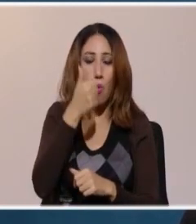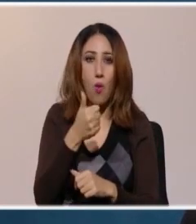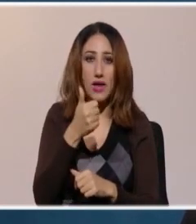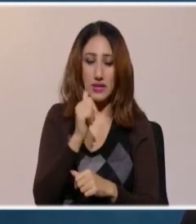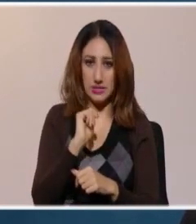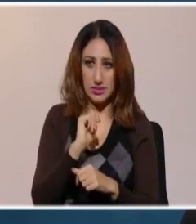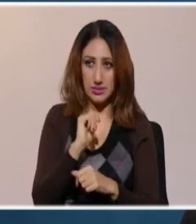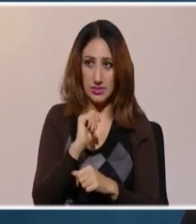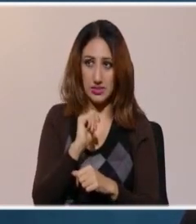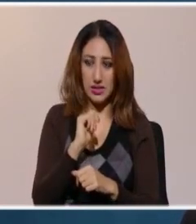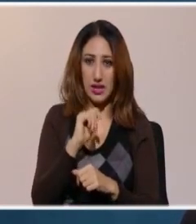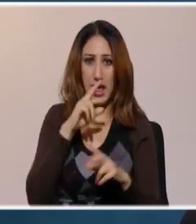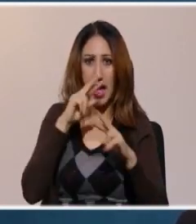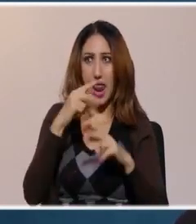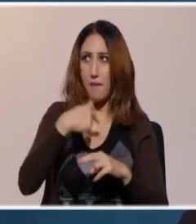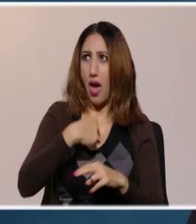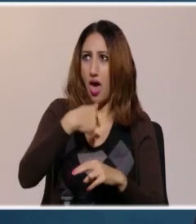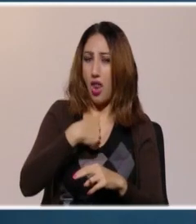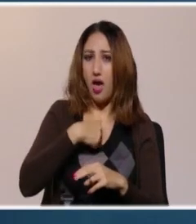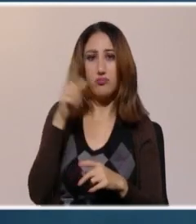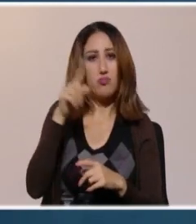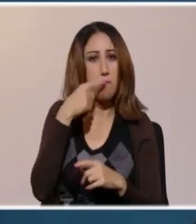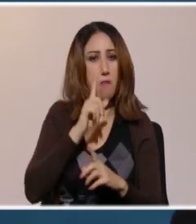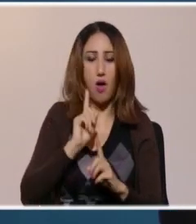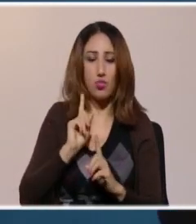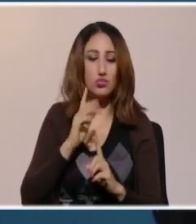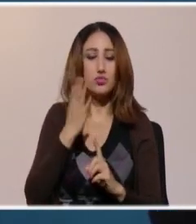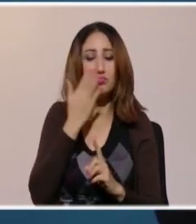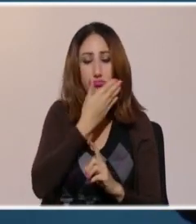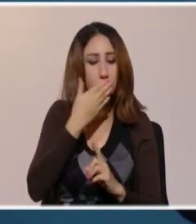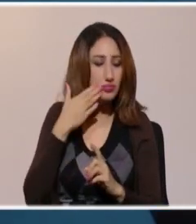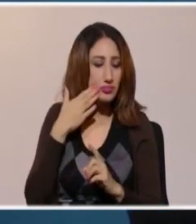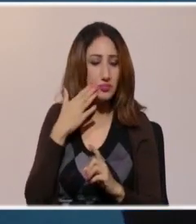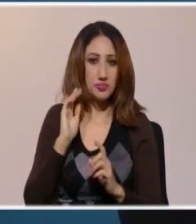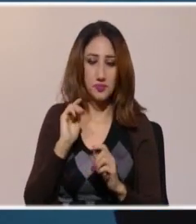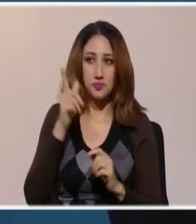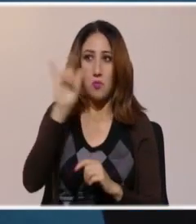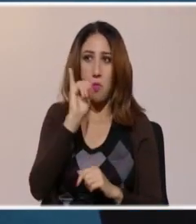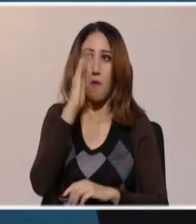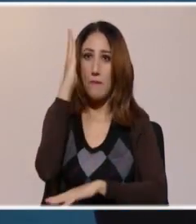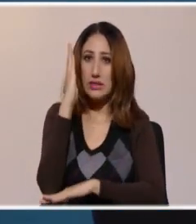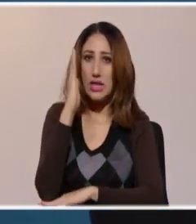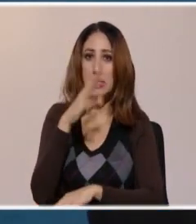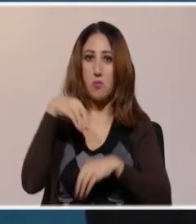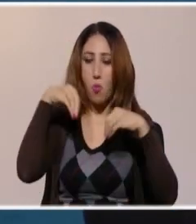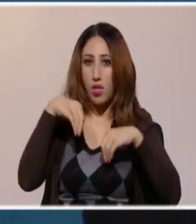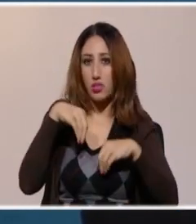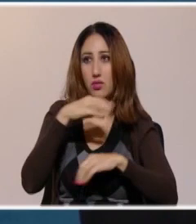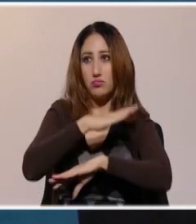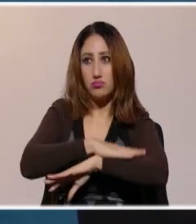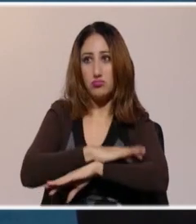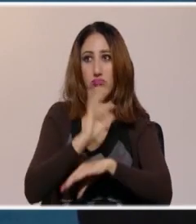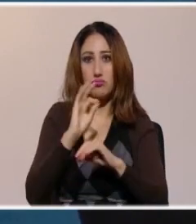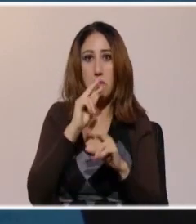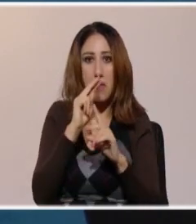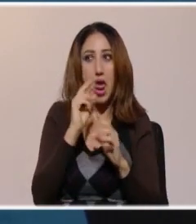الاصول نادرين الايام دي، اللي هم عايشين على القواعد والمبادئ والاخلاق العاليه